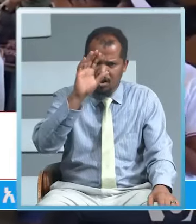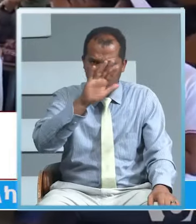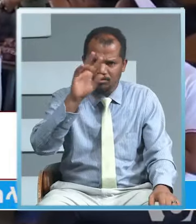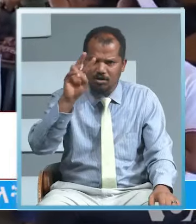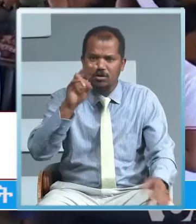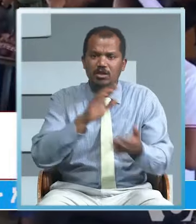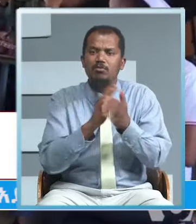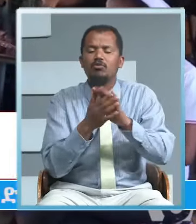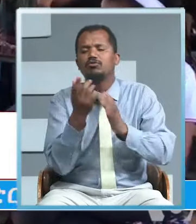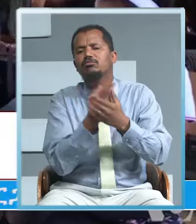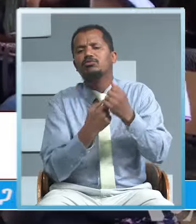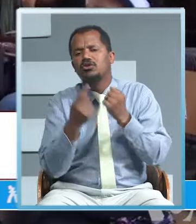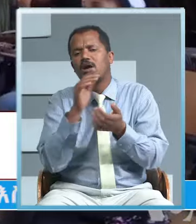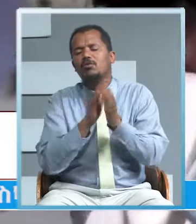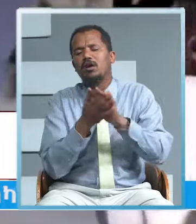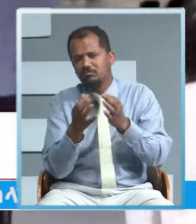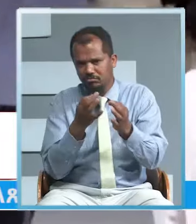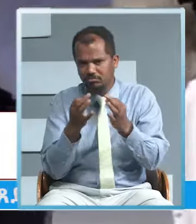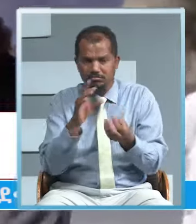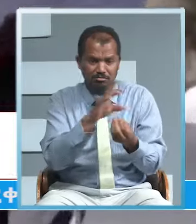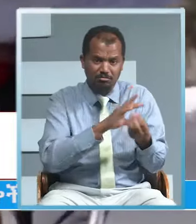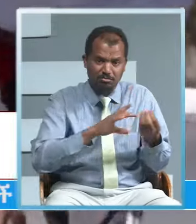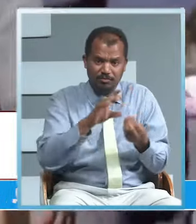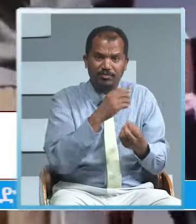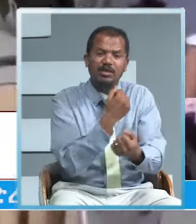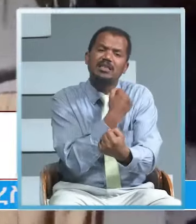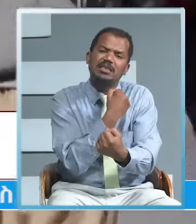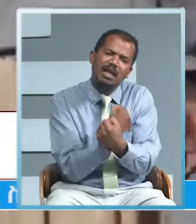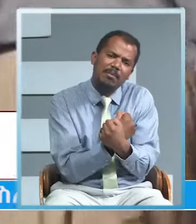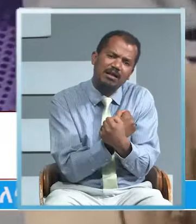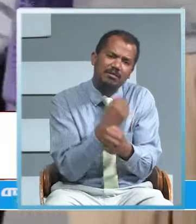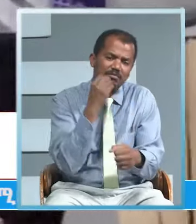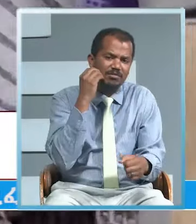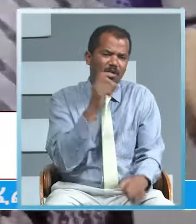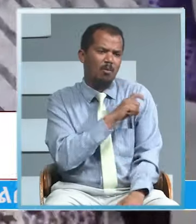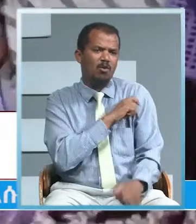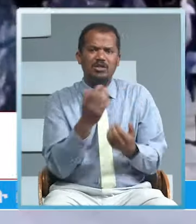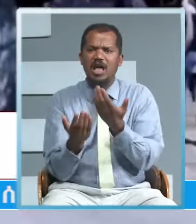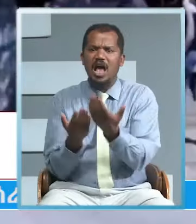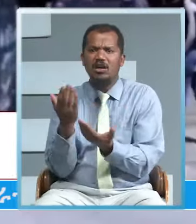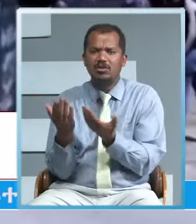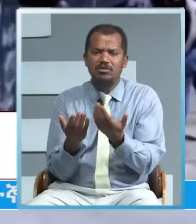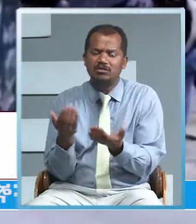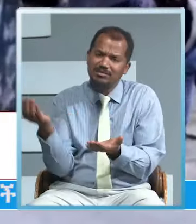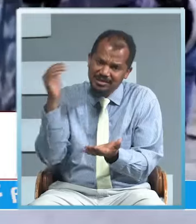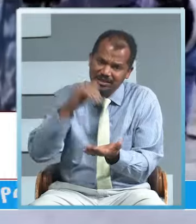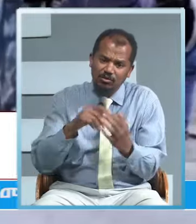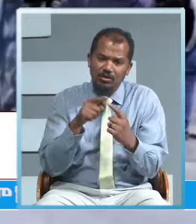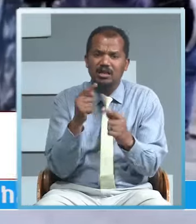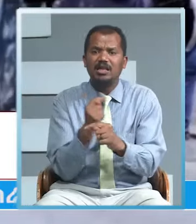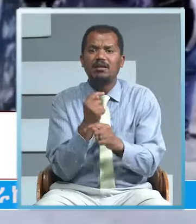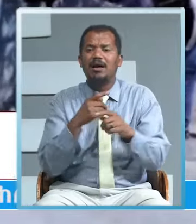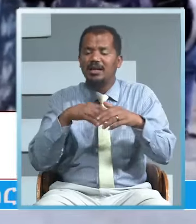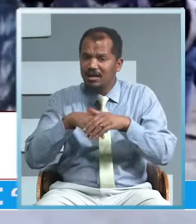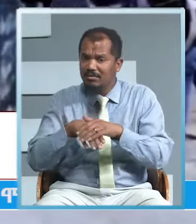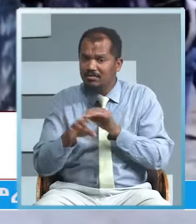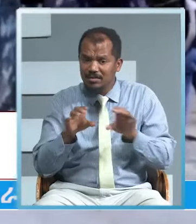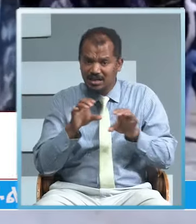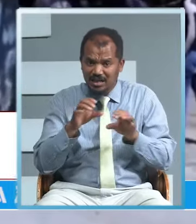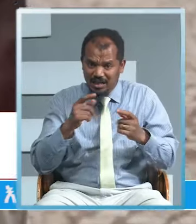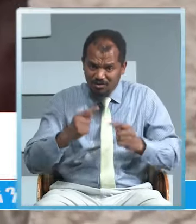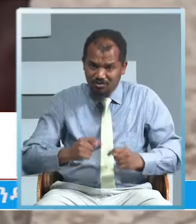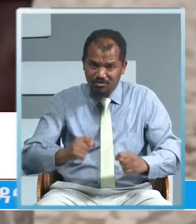3,152 የሚሆኑት ብቻ መሆናቸው ተገልጿል። በክልሉ የማረሚያ ቤቶችና የፖሊስ አገልግሎቶችን እንደገና ወደ ተግባር ለማስገባት